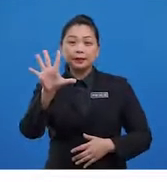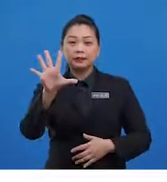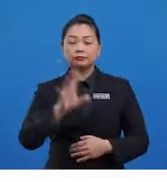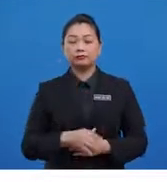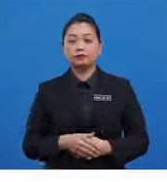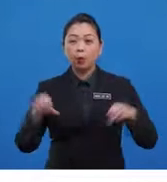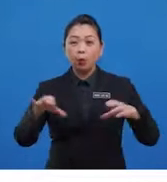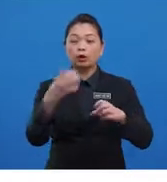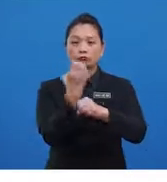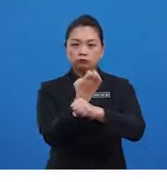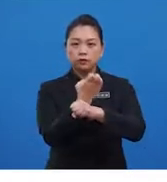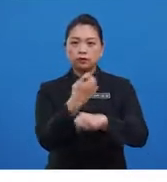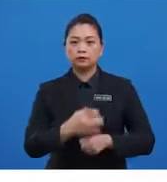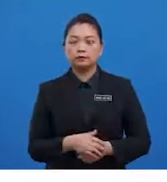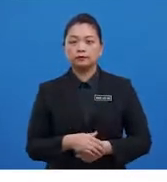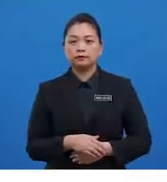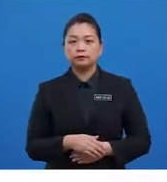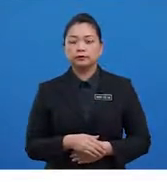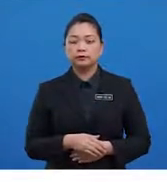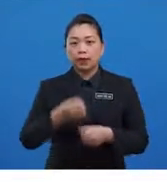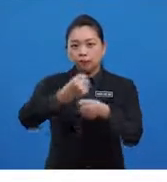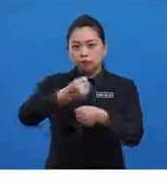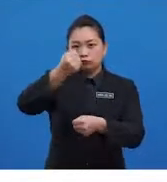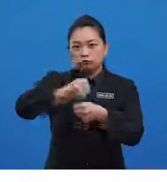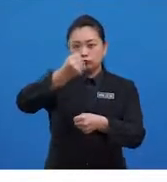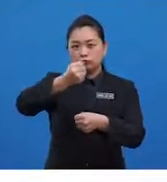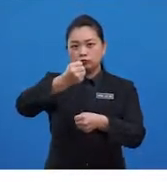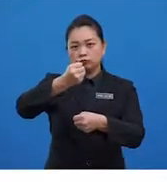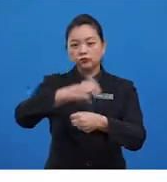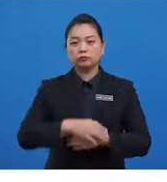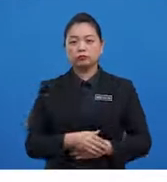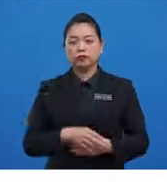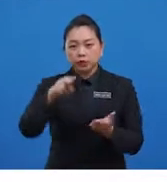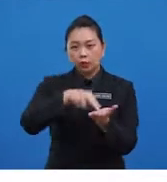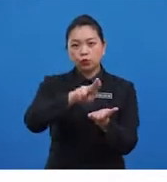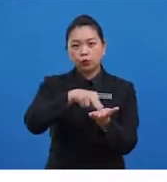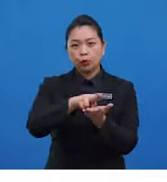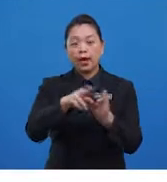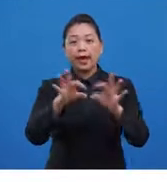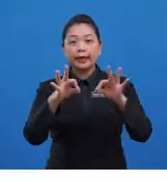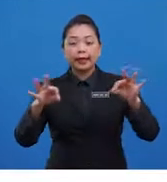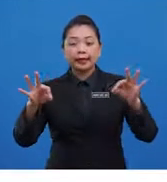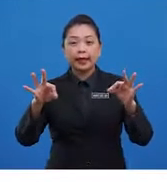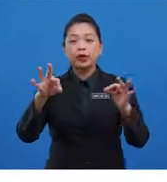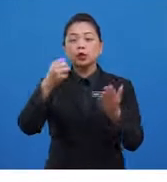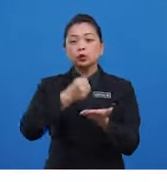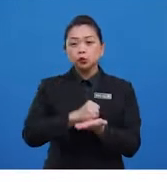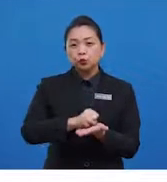daripada emas. Pada batang dan hulu cogan agama ini diukir dengan ayat-ayat suci